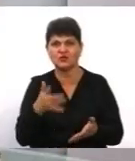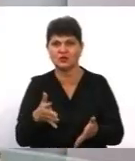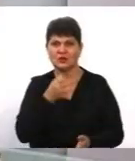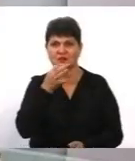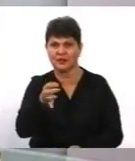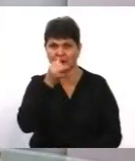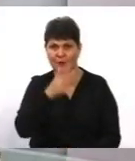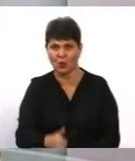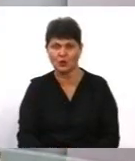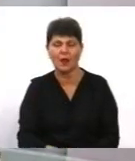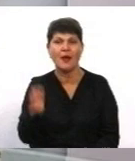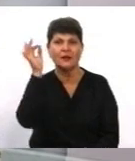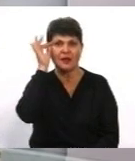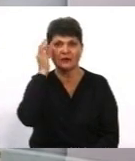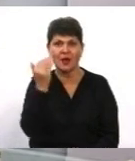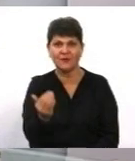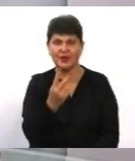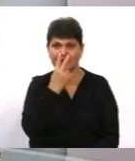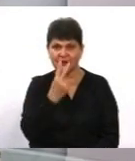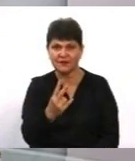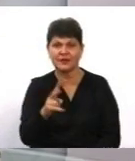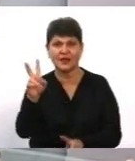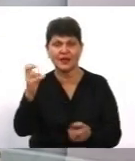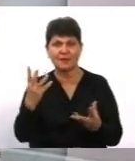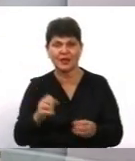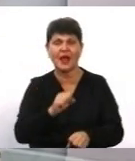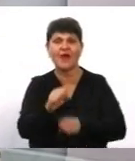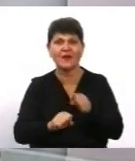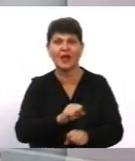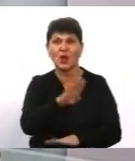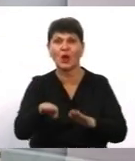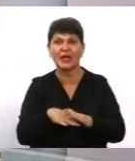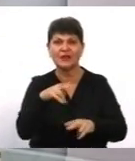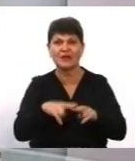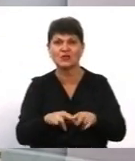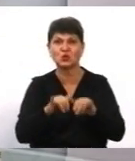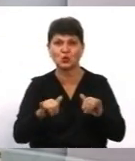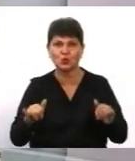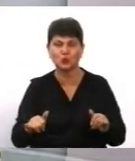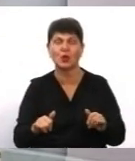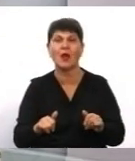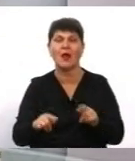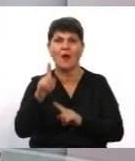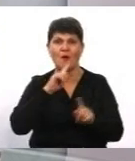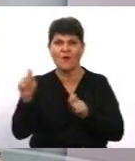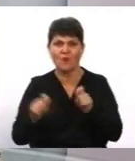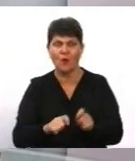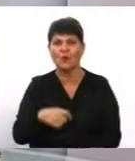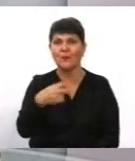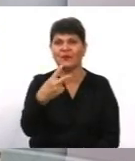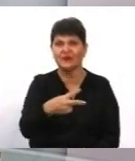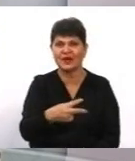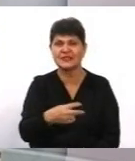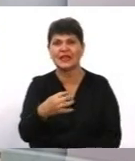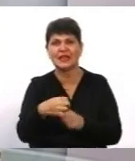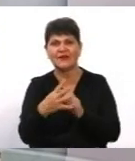ви дивилися тему дня про велоінфраструктуру та міжнародну конференцію «Велофорум 2019». Говорили ми сьогодні. У мене в